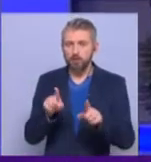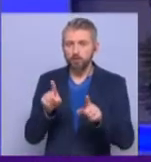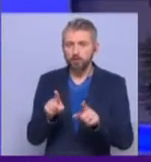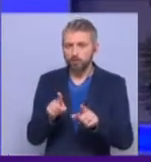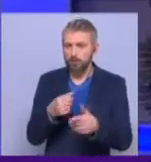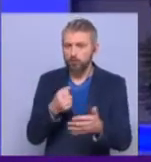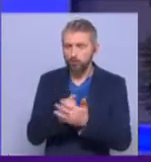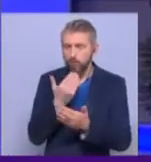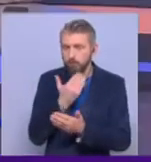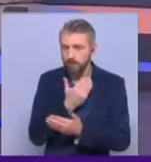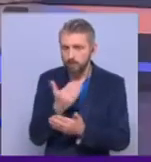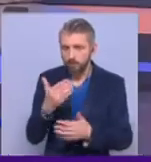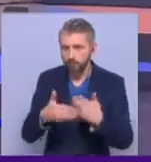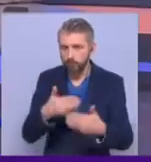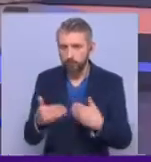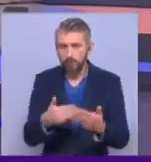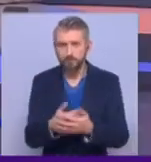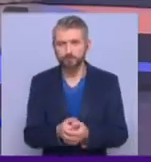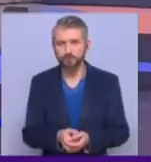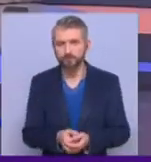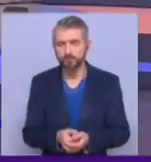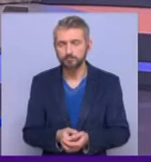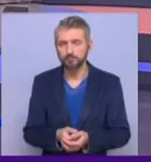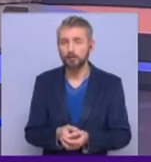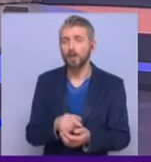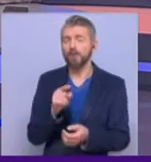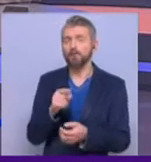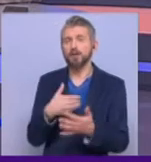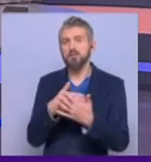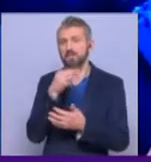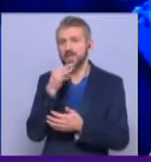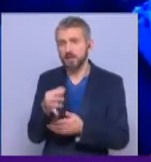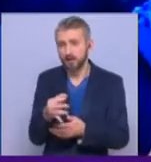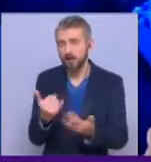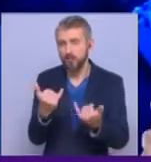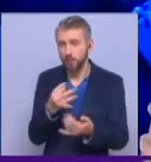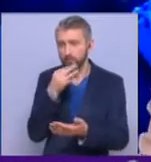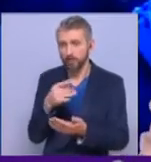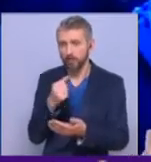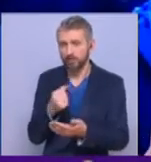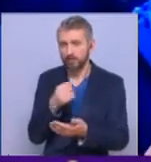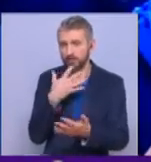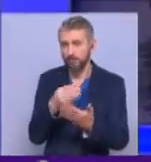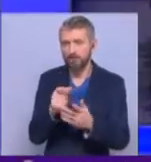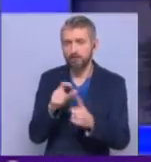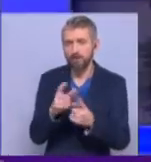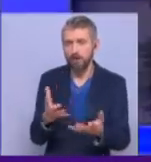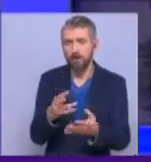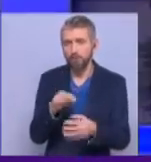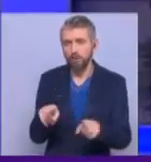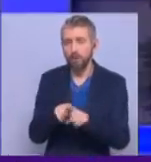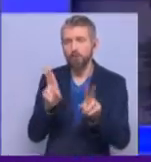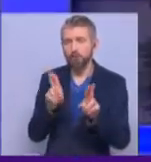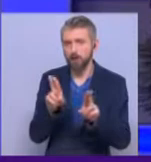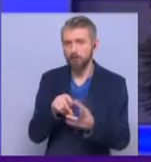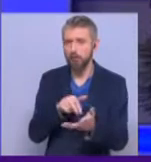до последнего, тут уже... Тут как... тренд вышел. Да, вы же, как бы, вы сказали, теперь отвечайте за базар, что называется. Вот, как бы, по такому принципу